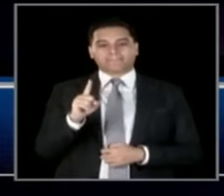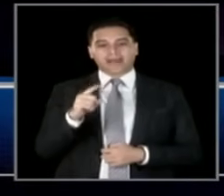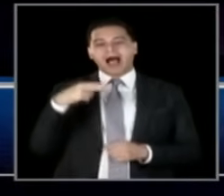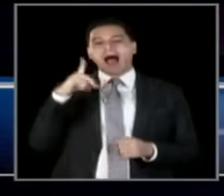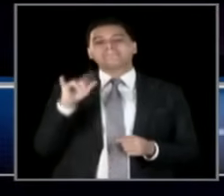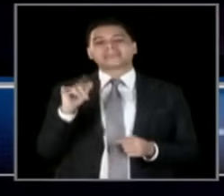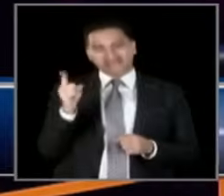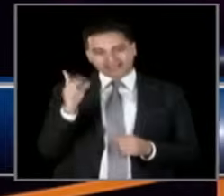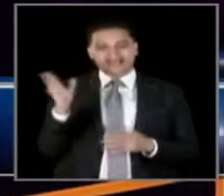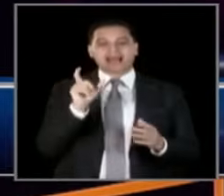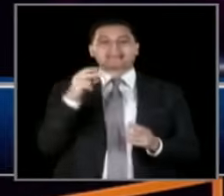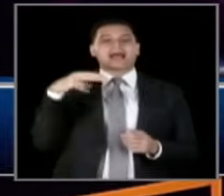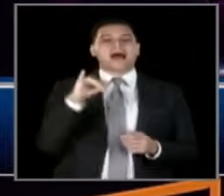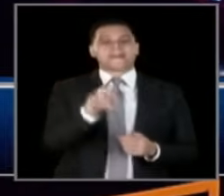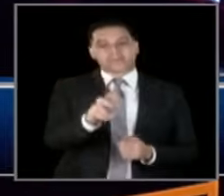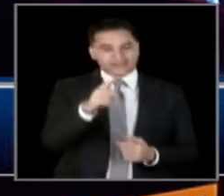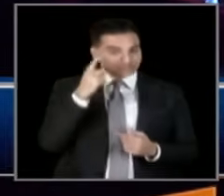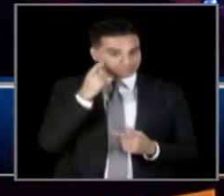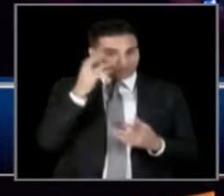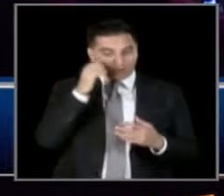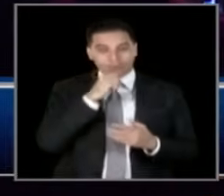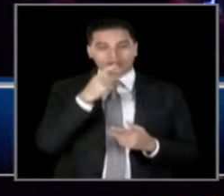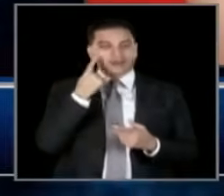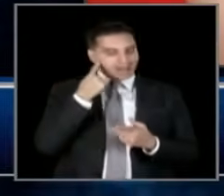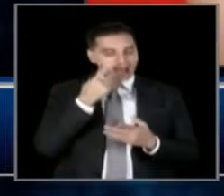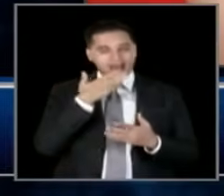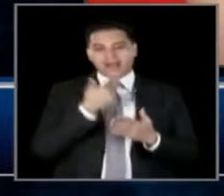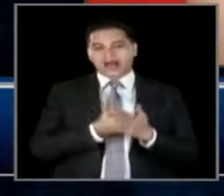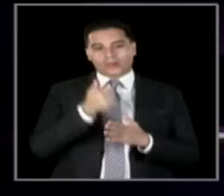عبير نعمة. اسمعوها هتعجبكم جدا.